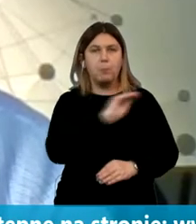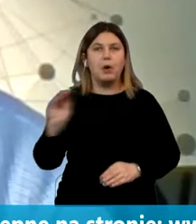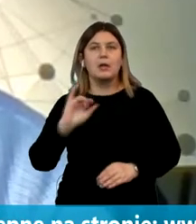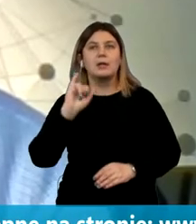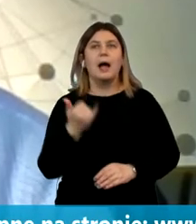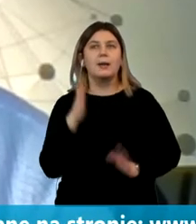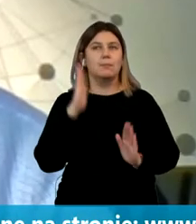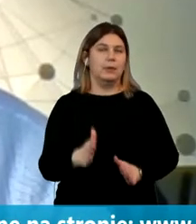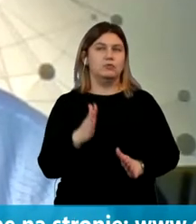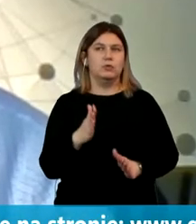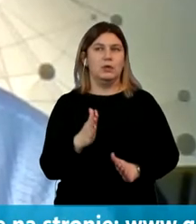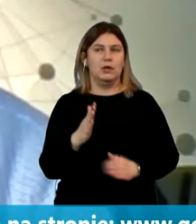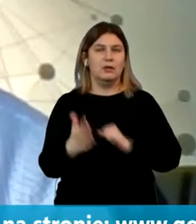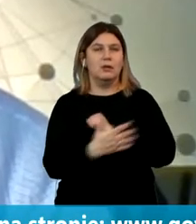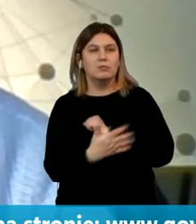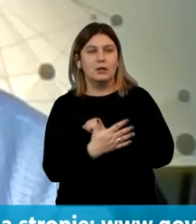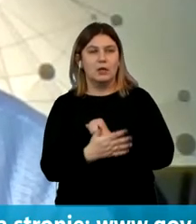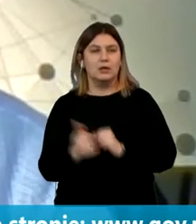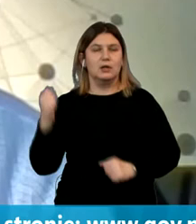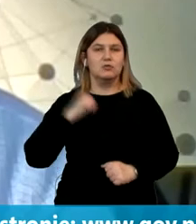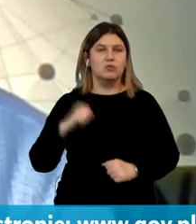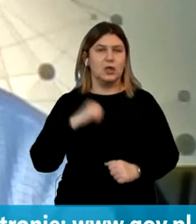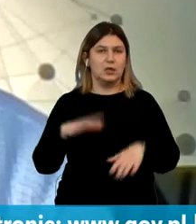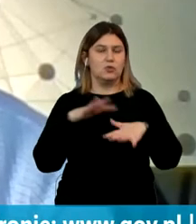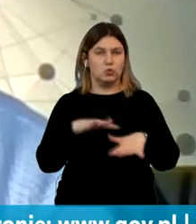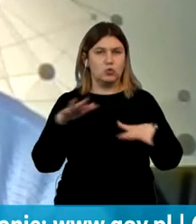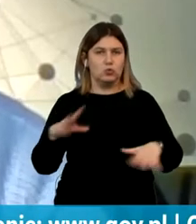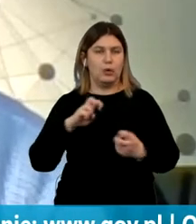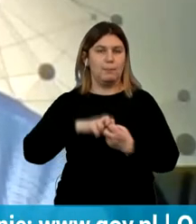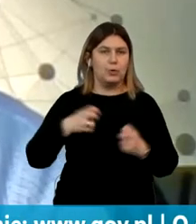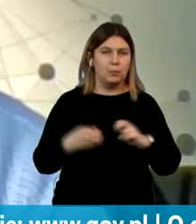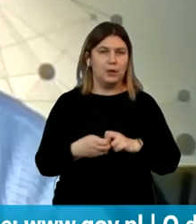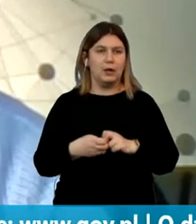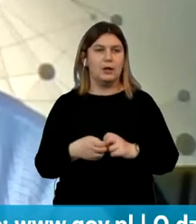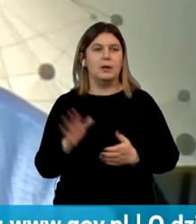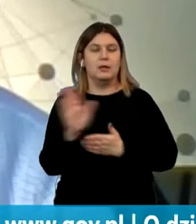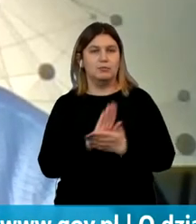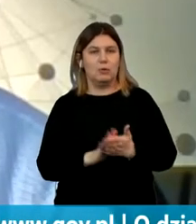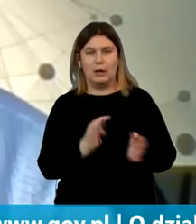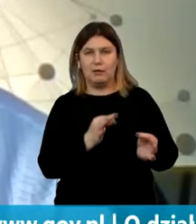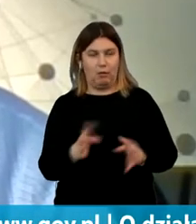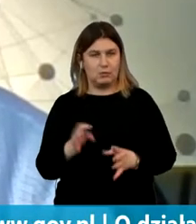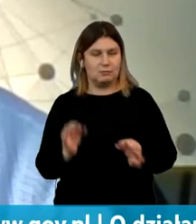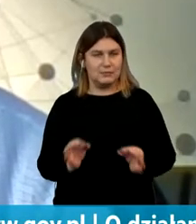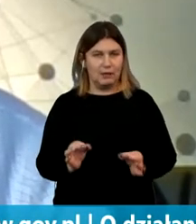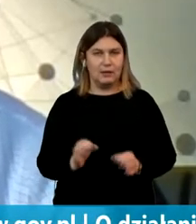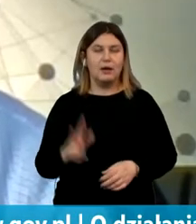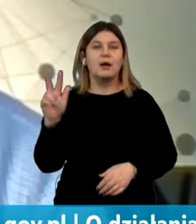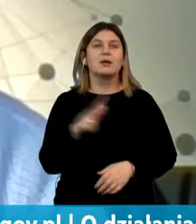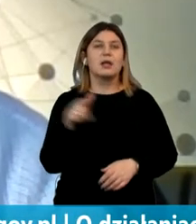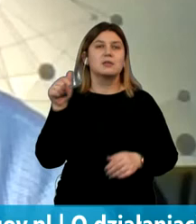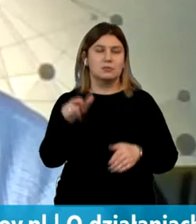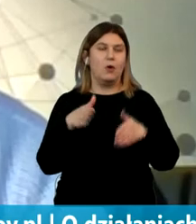jakich to będzie zasadach. Niestety czeka nas sporo, sporo kłopotów, z góry za nie przepraszam, no ale kiedyś ta ulica musi